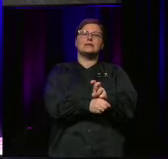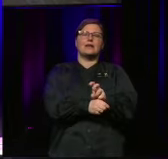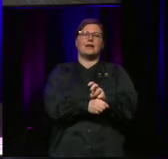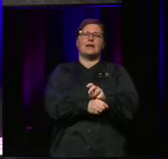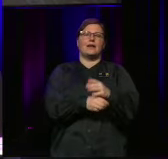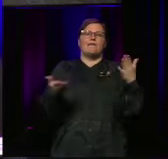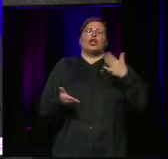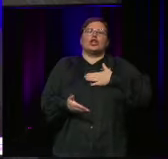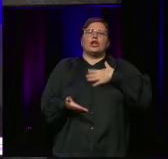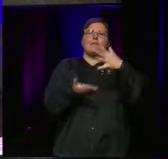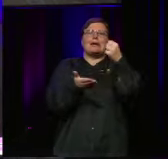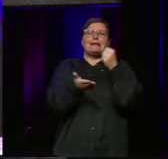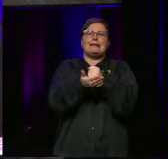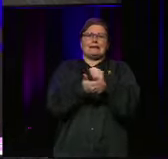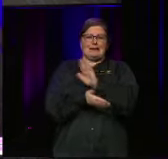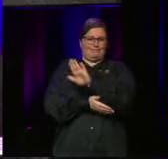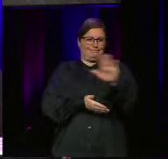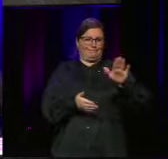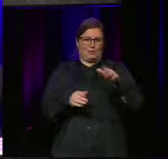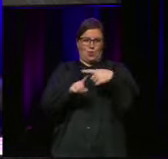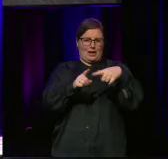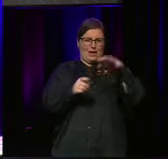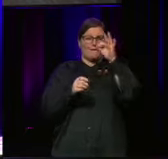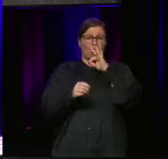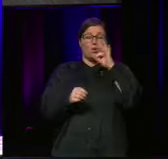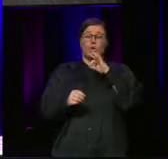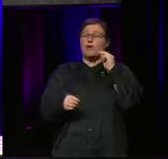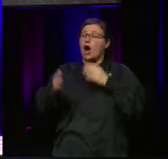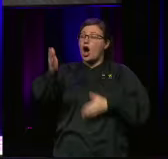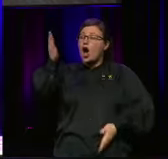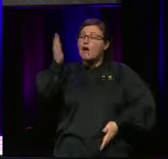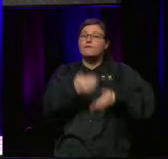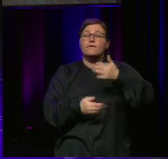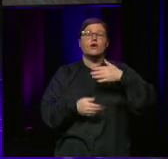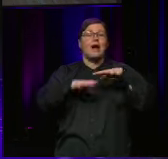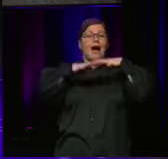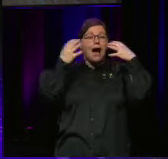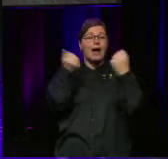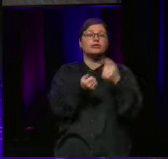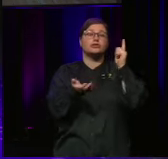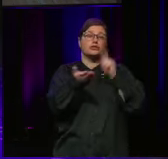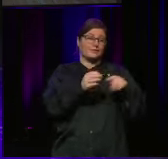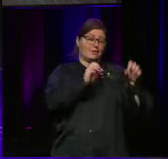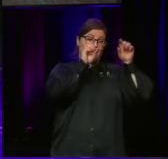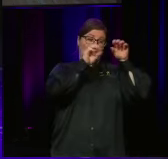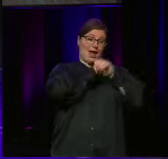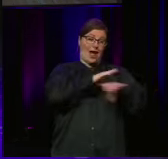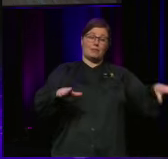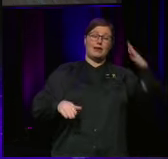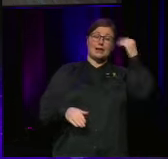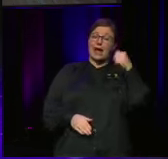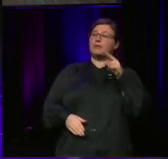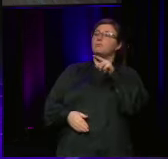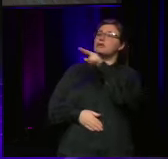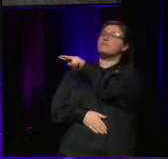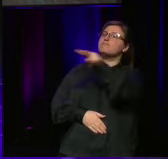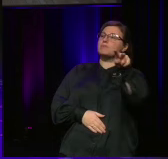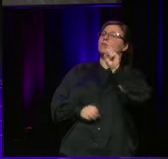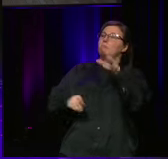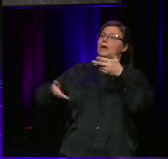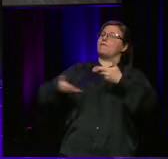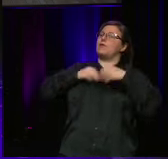i de här frågorna kommer att vara helt avgörande för att människor ska kunna göra informerade val. Ja, utmärkt. Faktiskt, mycket bra grej. Men och sen då vill